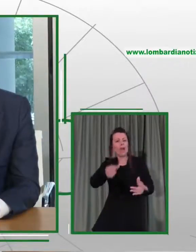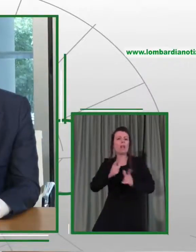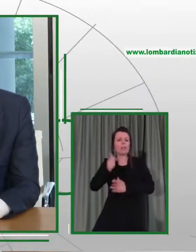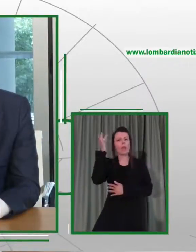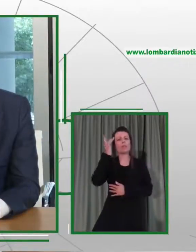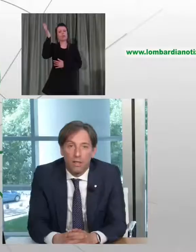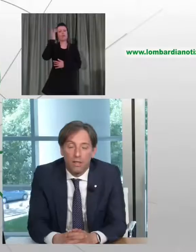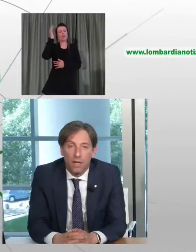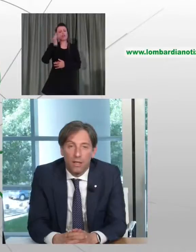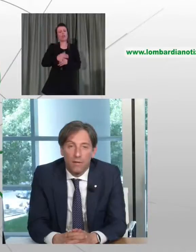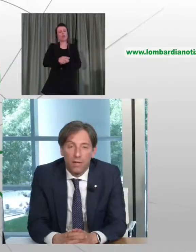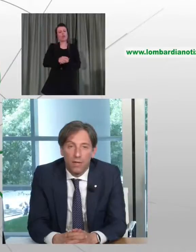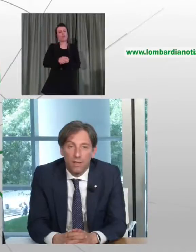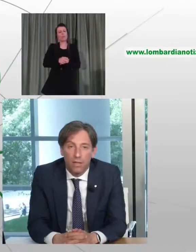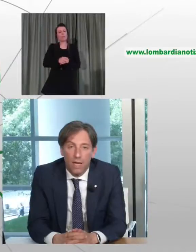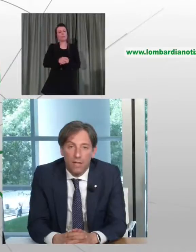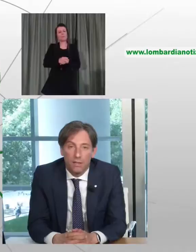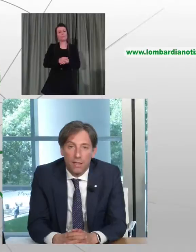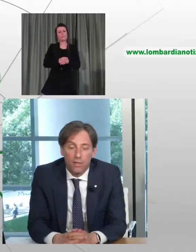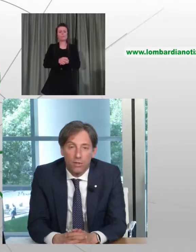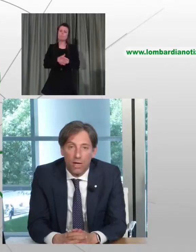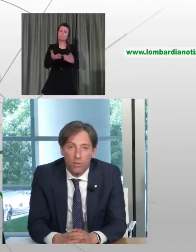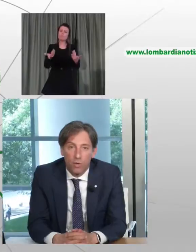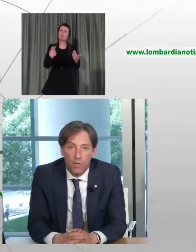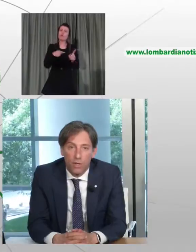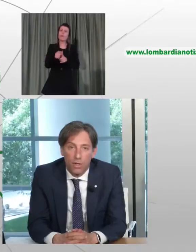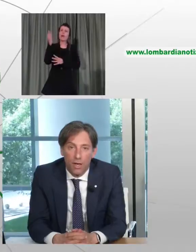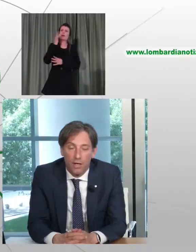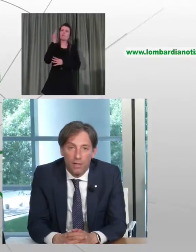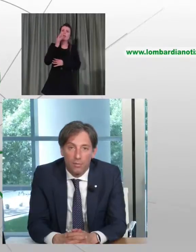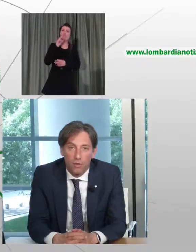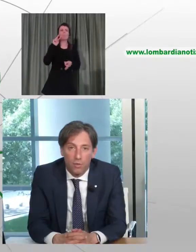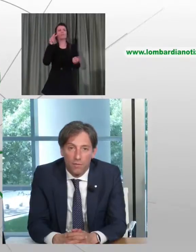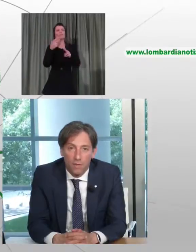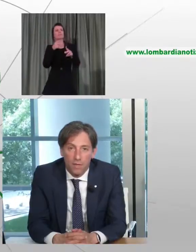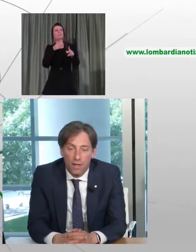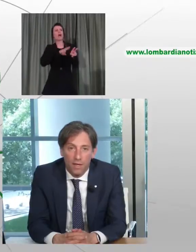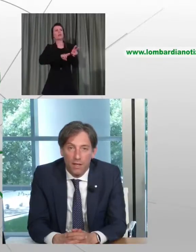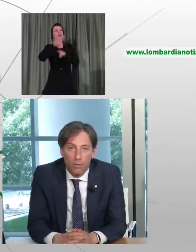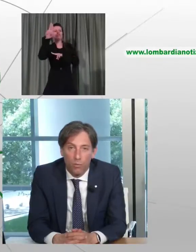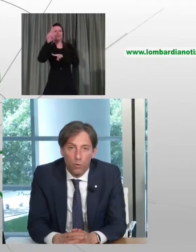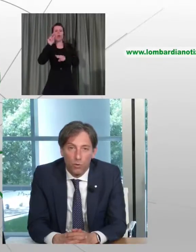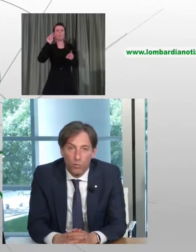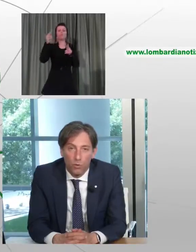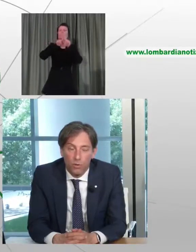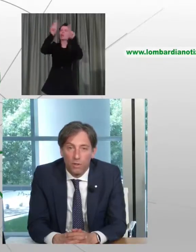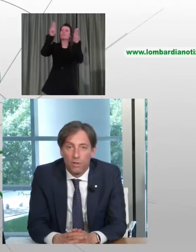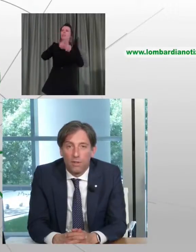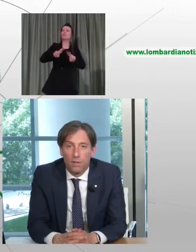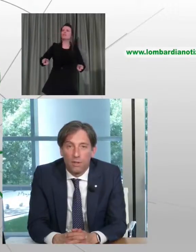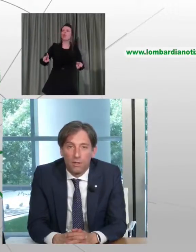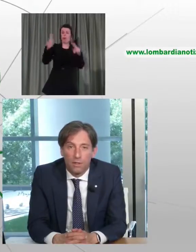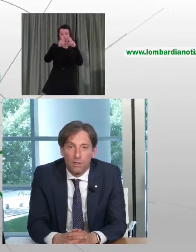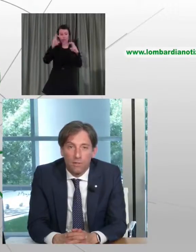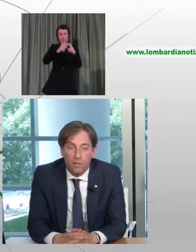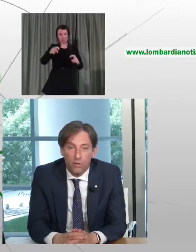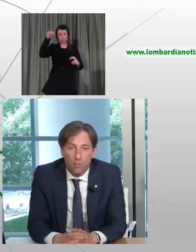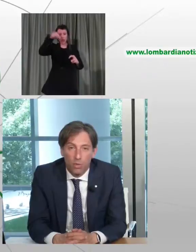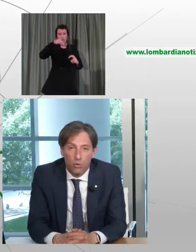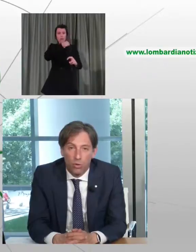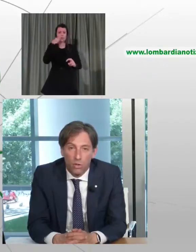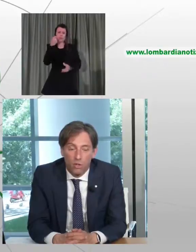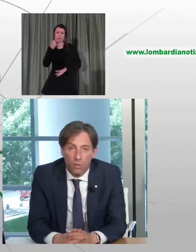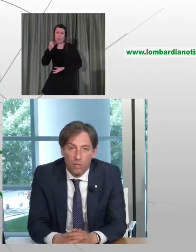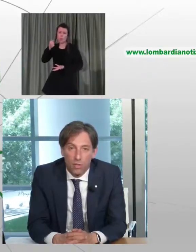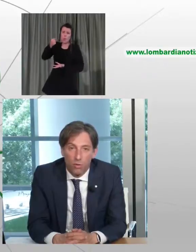dire che a livello nazionale e internazionale sulla ricerca bisogna investire molto di più. Faccio